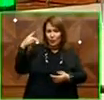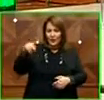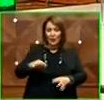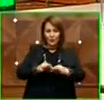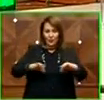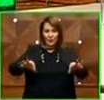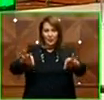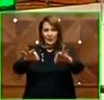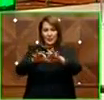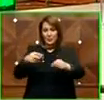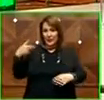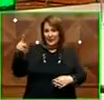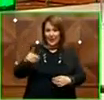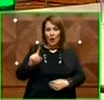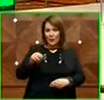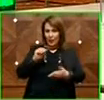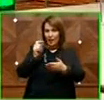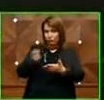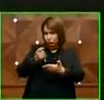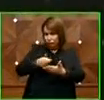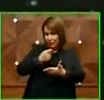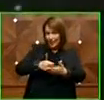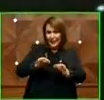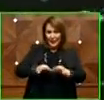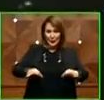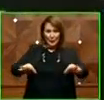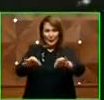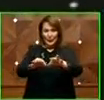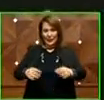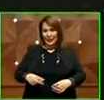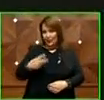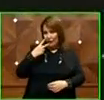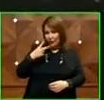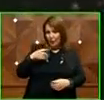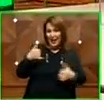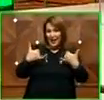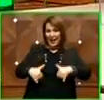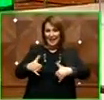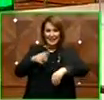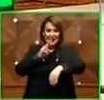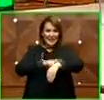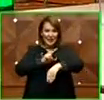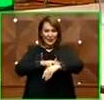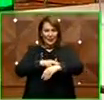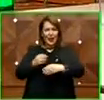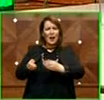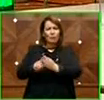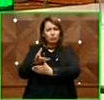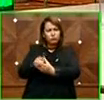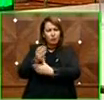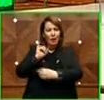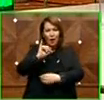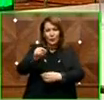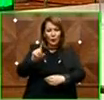راهي مكتوبه فيها والبلدان اللي ها هي الجزائر العاصمه كل شيء المعلومات راهي زي الان راهي